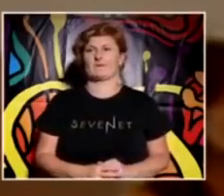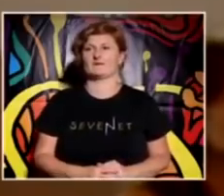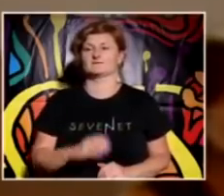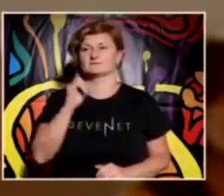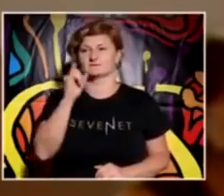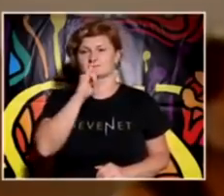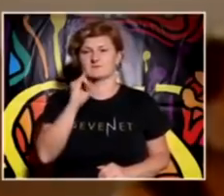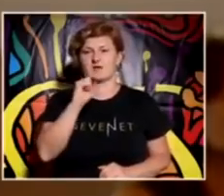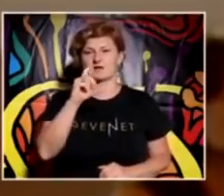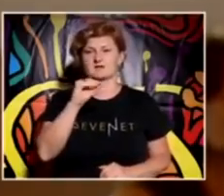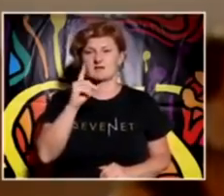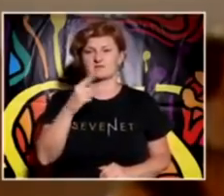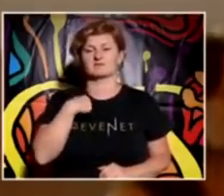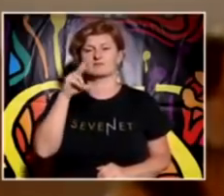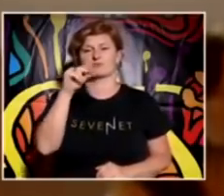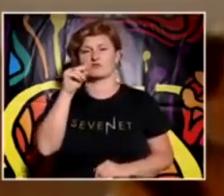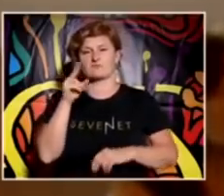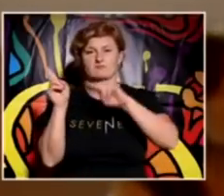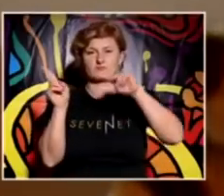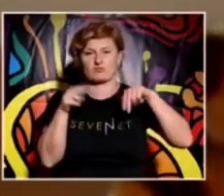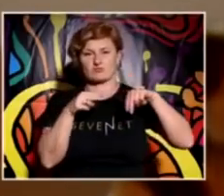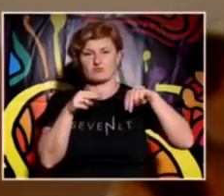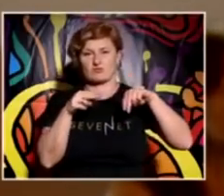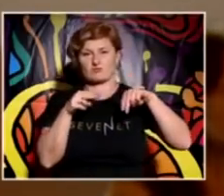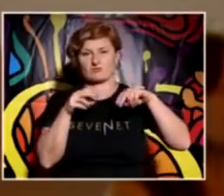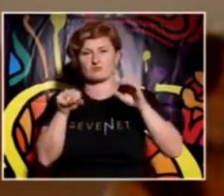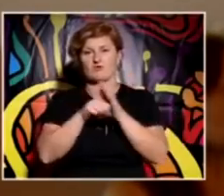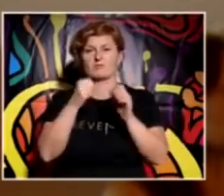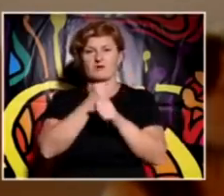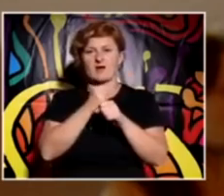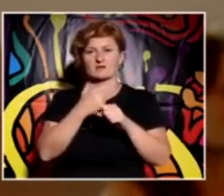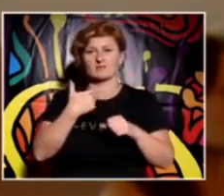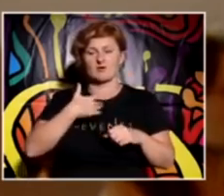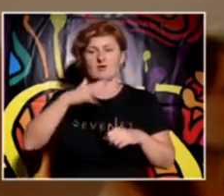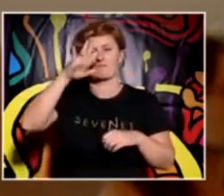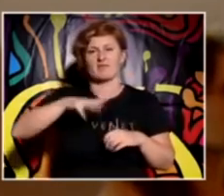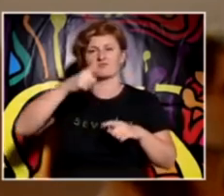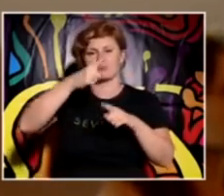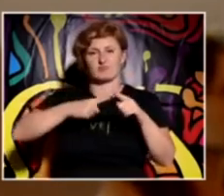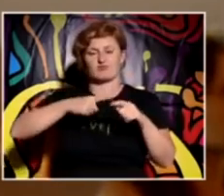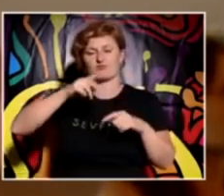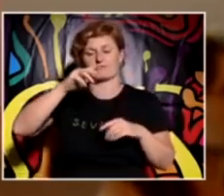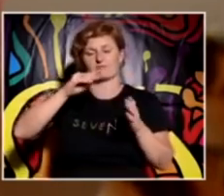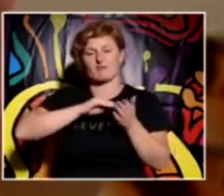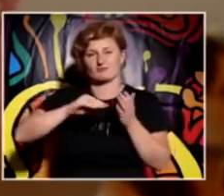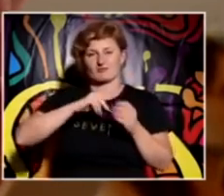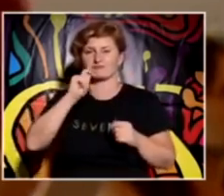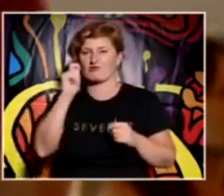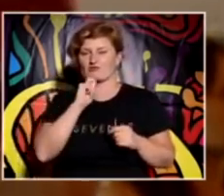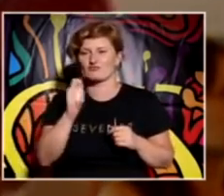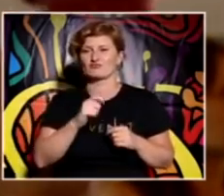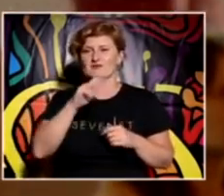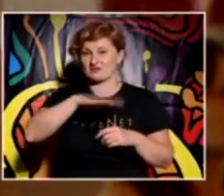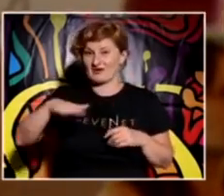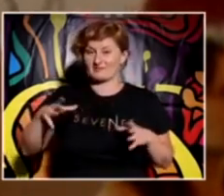i ja w poniedziałek wróciłem do pracy po 5,5 miesiącach podróży z dziećmi. To był nasz urlop rodzicielski, więc solidaryzuję się z wami bardzo.